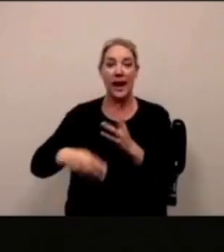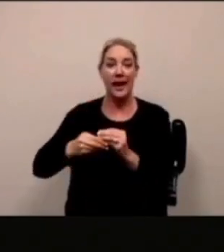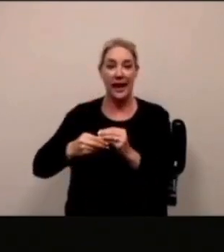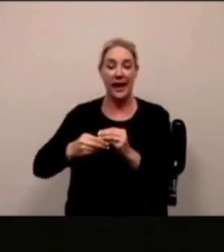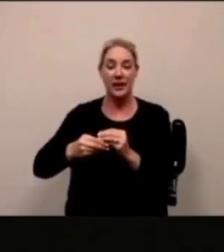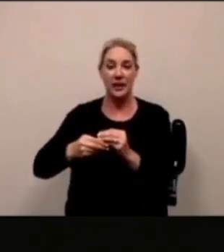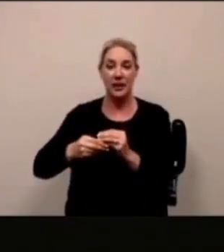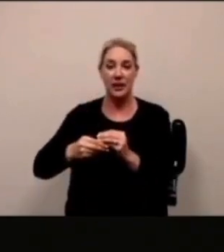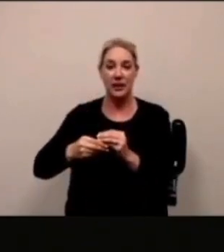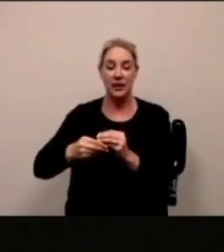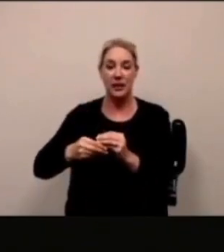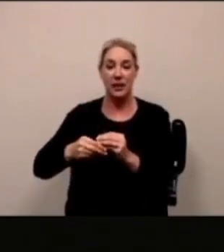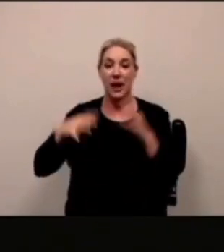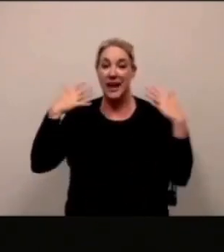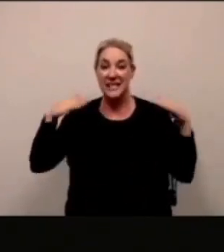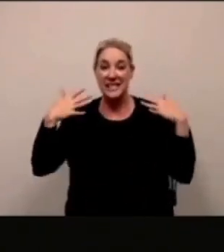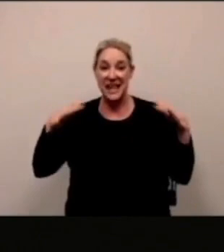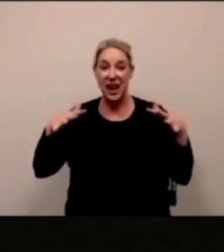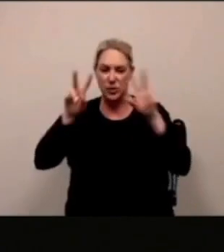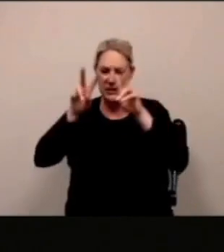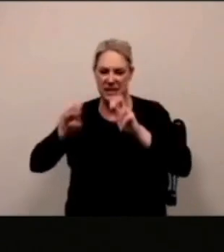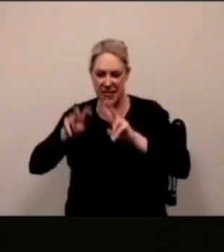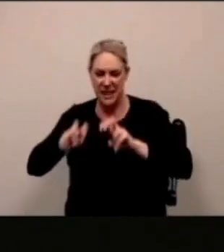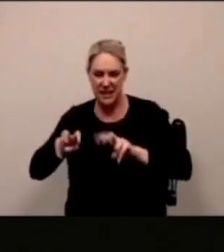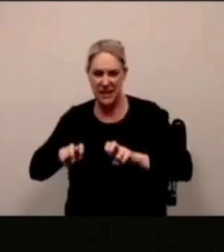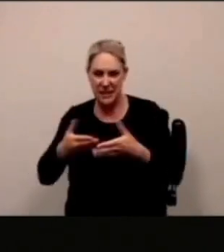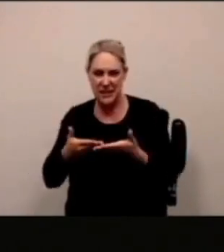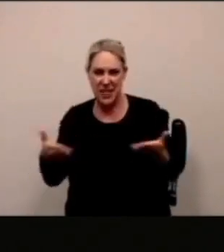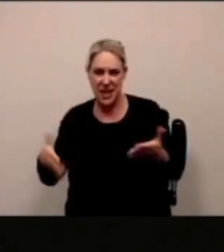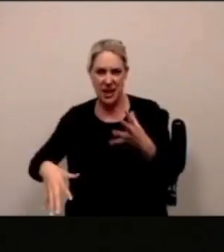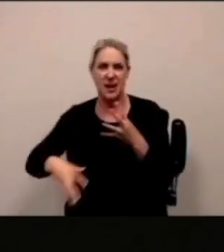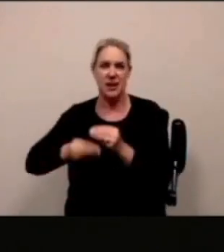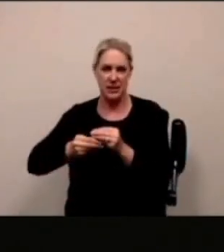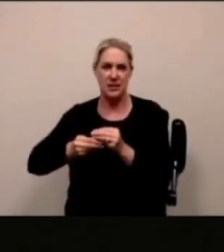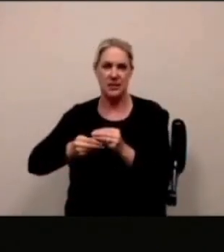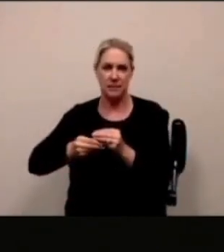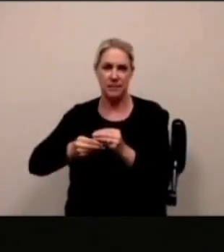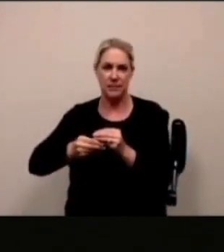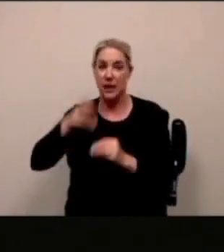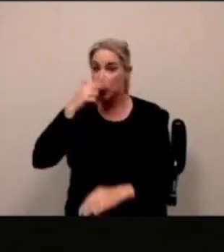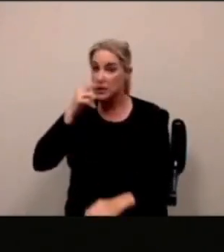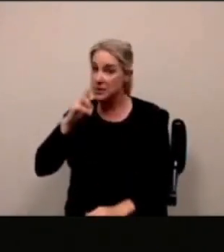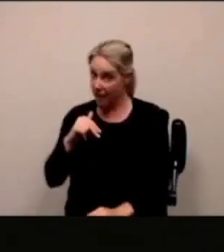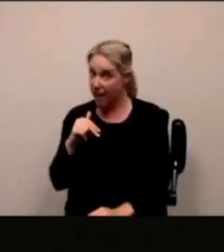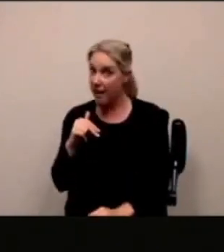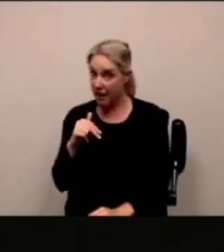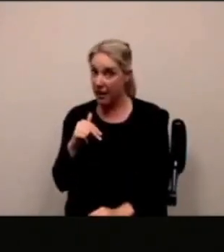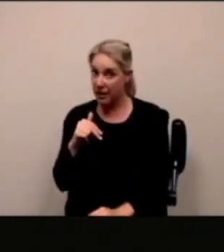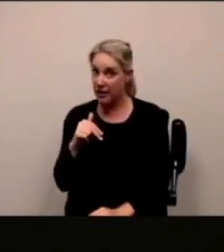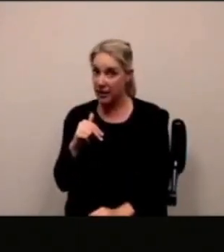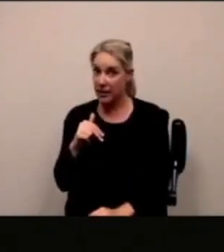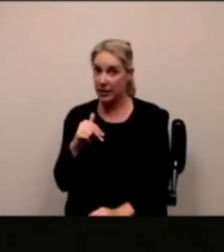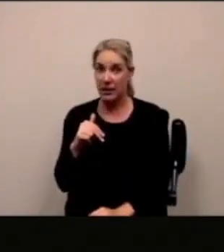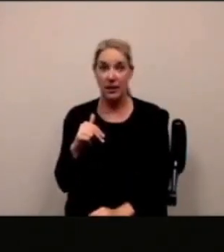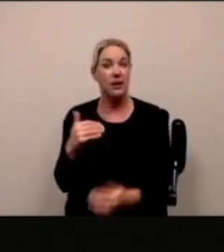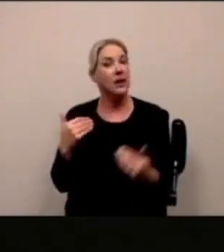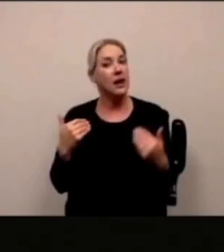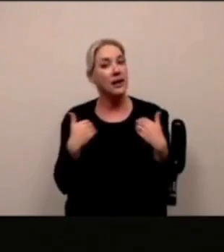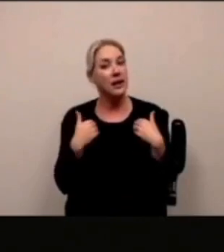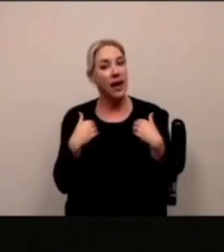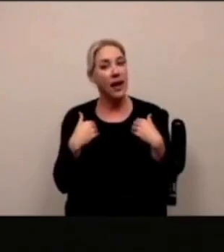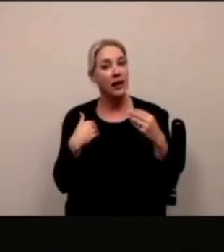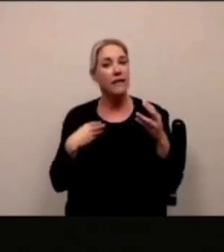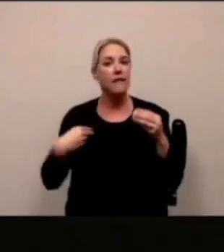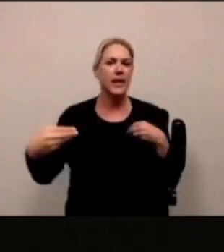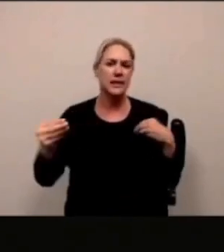拡張機能についてのは質問ですはいこちらのスクラッチXというのはとその